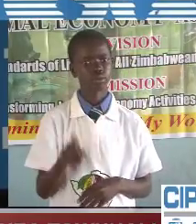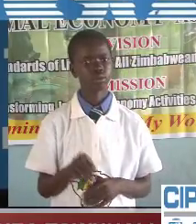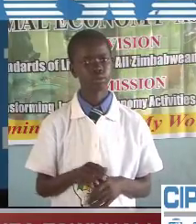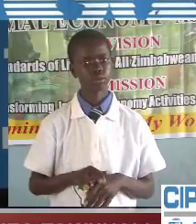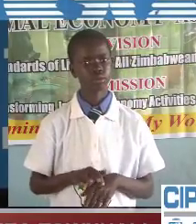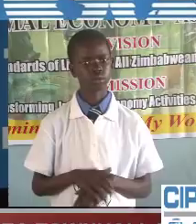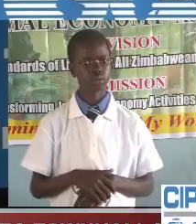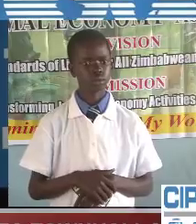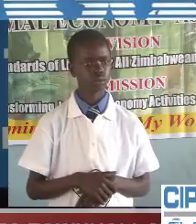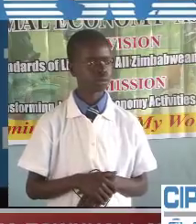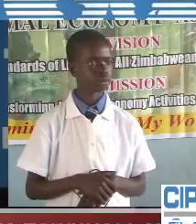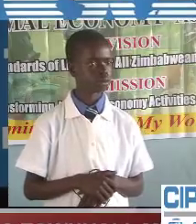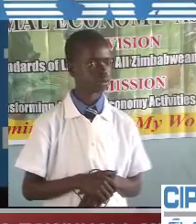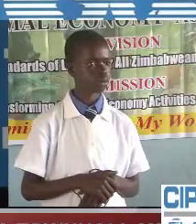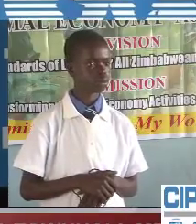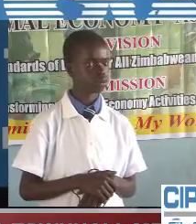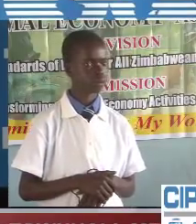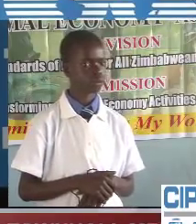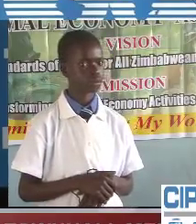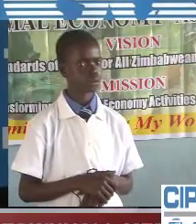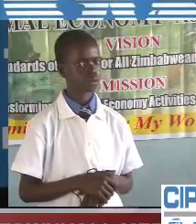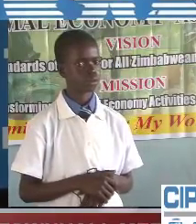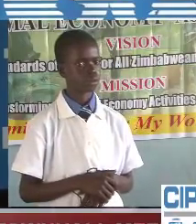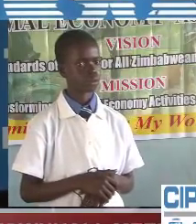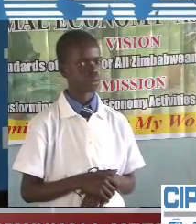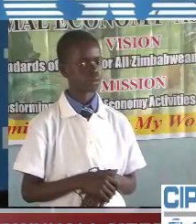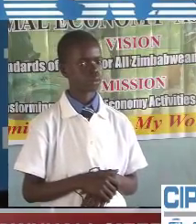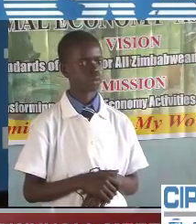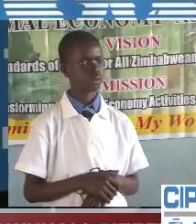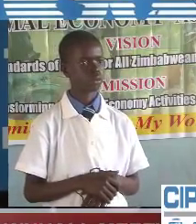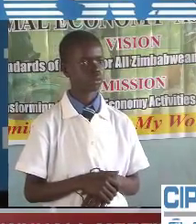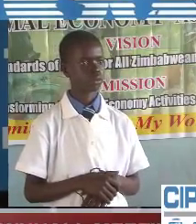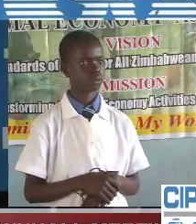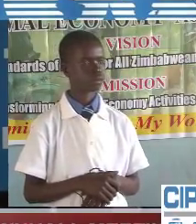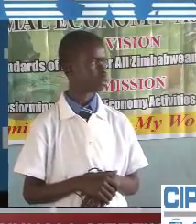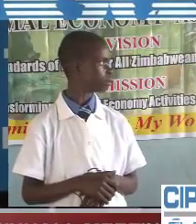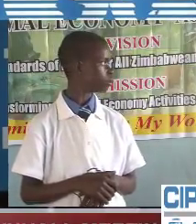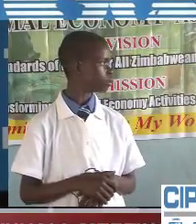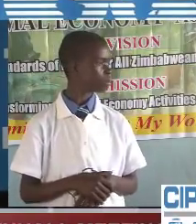Kana pasina havo vane mibvunzo tongodzokera kuna mama bvunzai zvenyu.